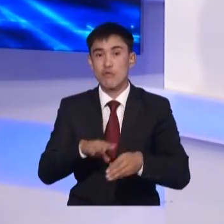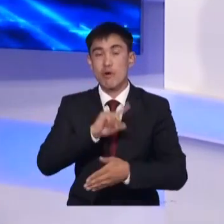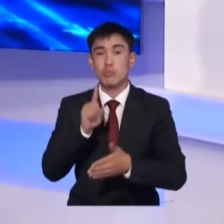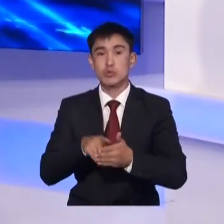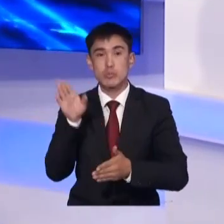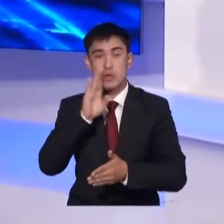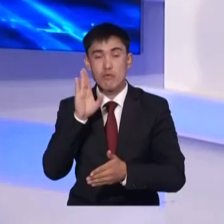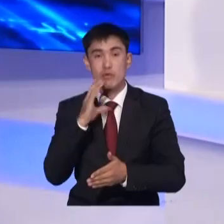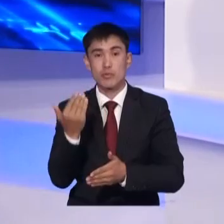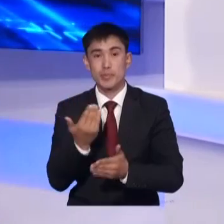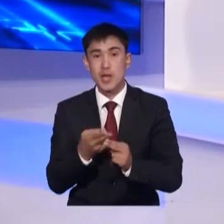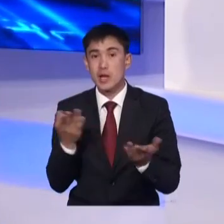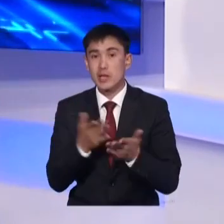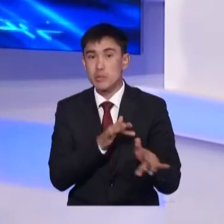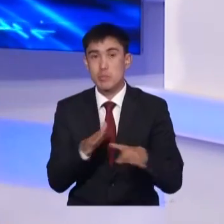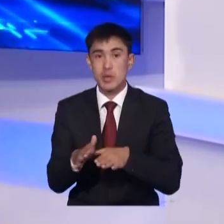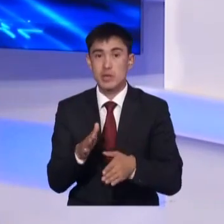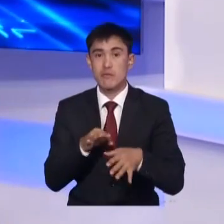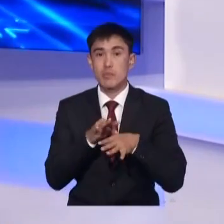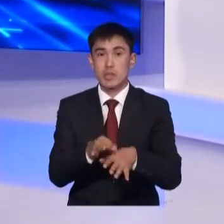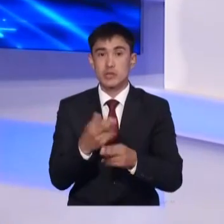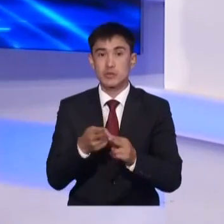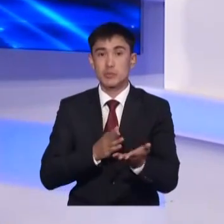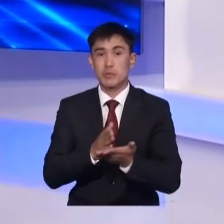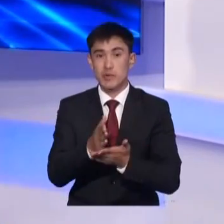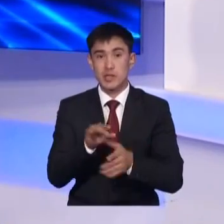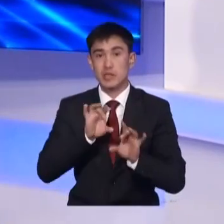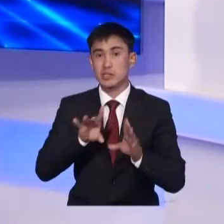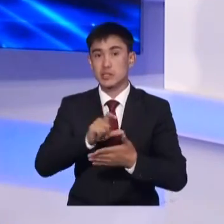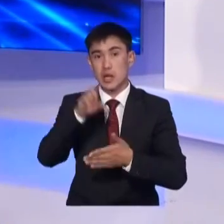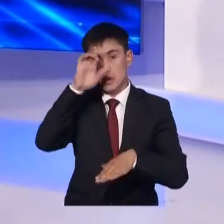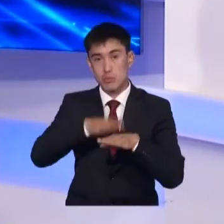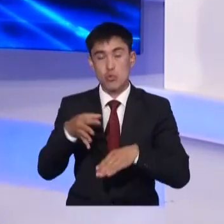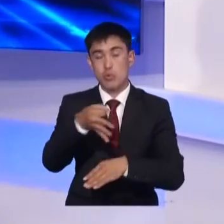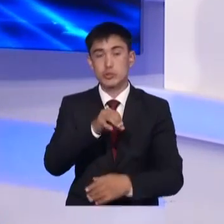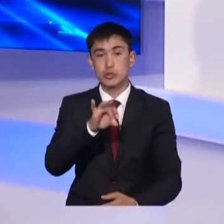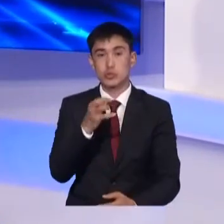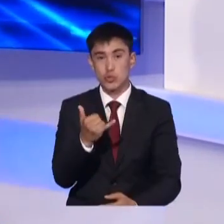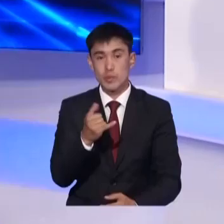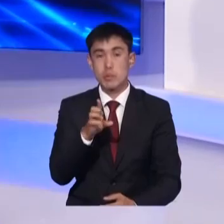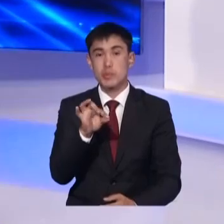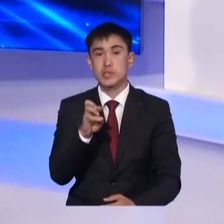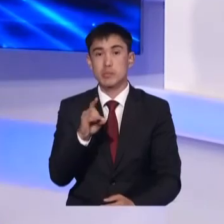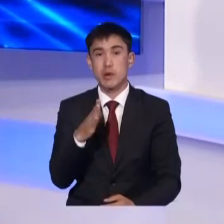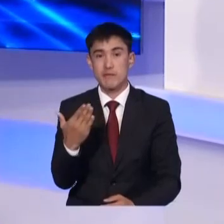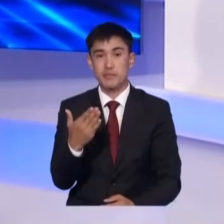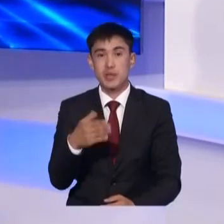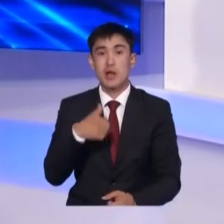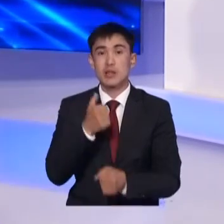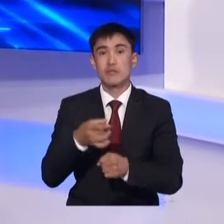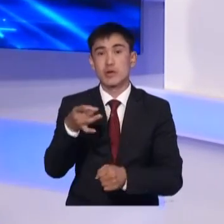вопрос питьевой водой Какие меры предпринимаются в этом направлении рассказали Аким области жц бейбуту и